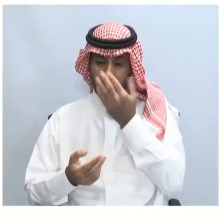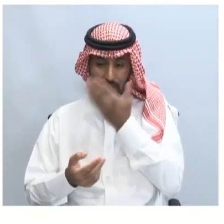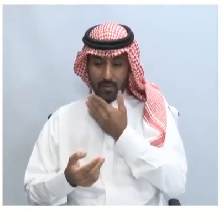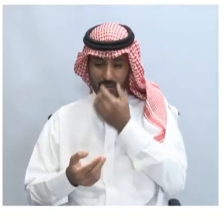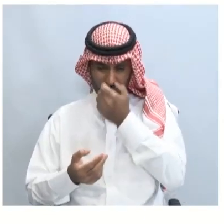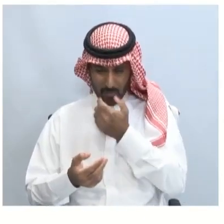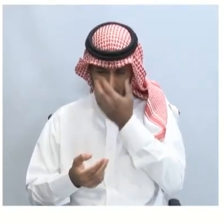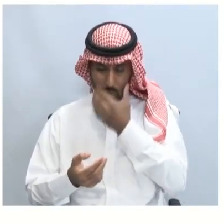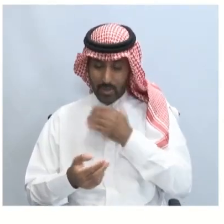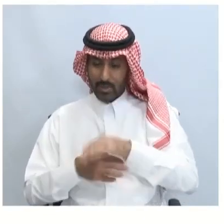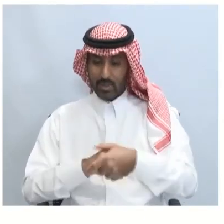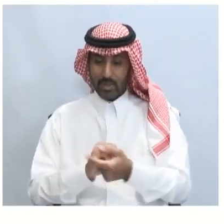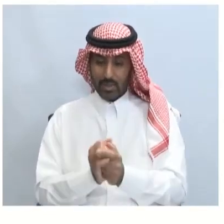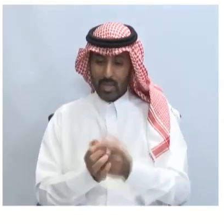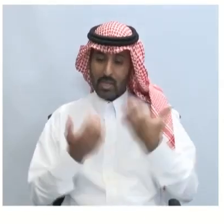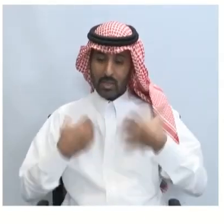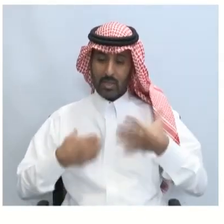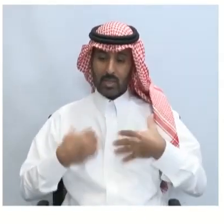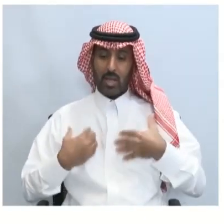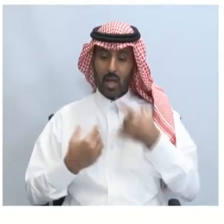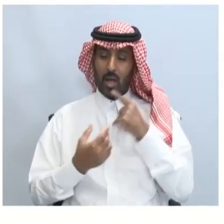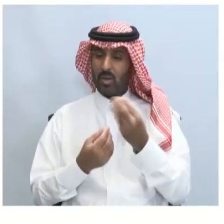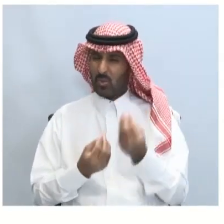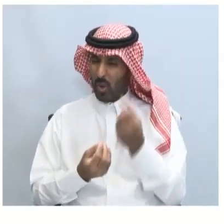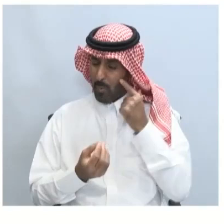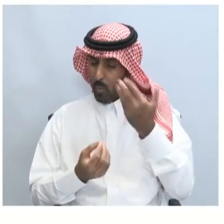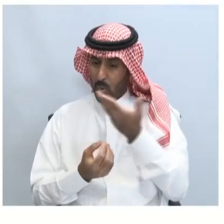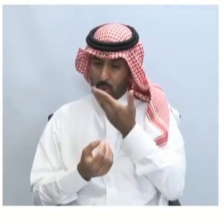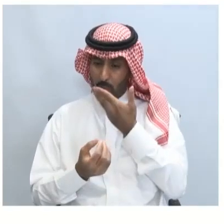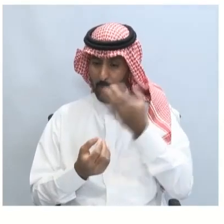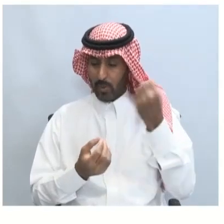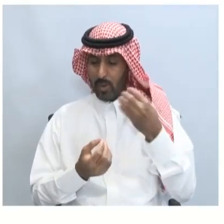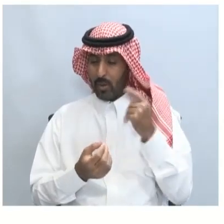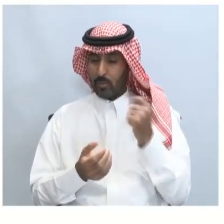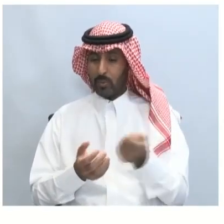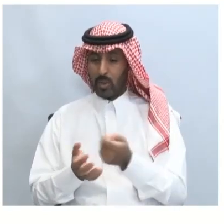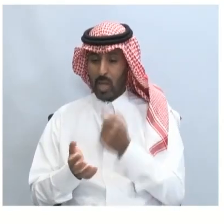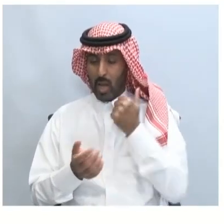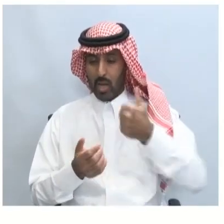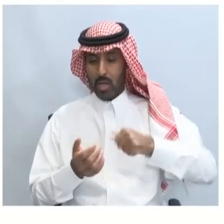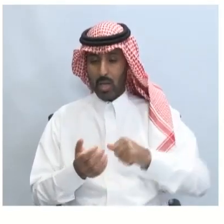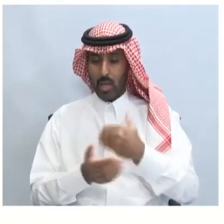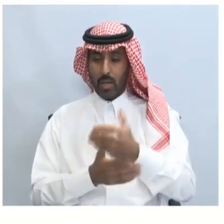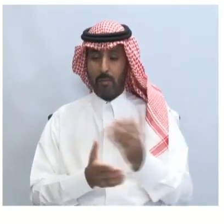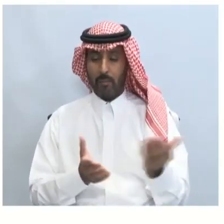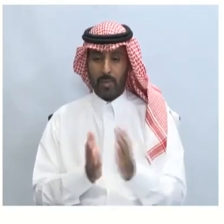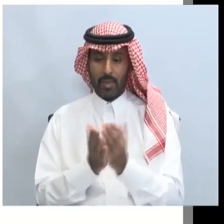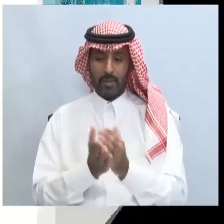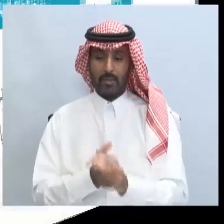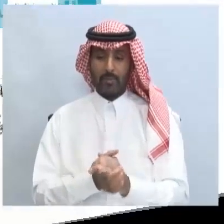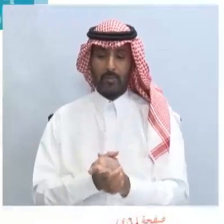ويدي الاغتسال والاقتصاد في الماء كما قمنا بحل الانشطه والتقويم في